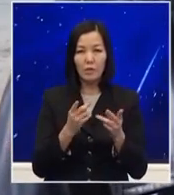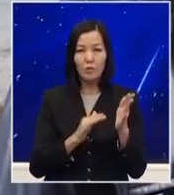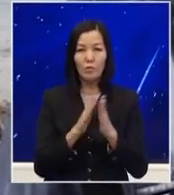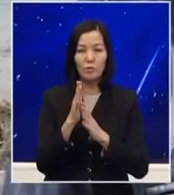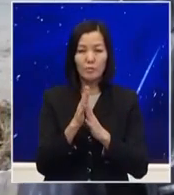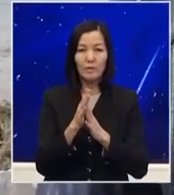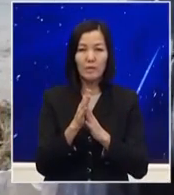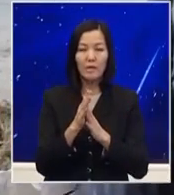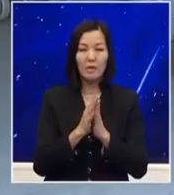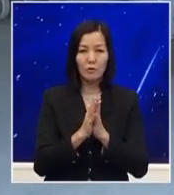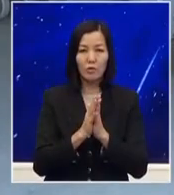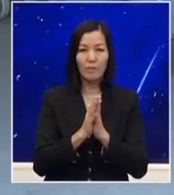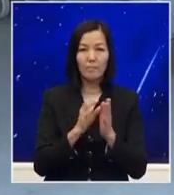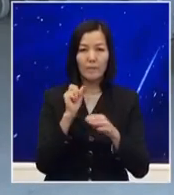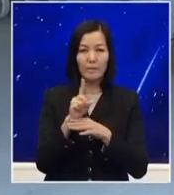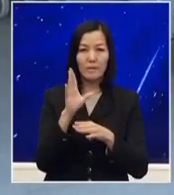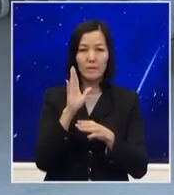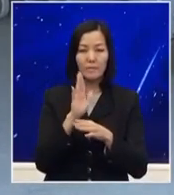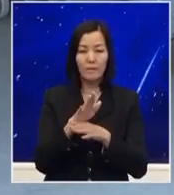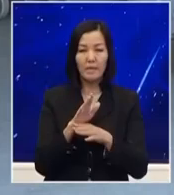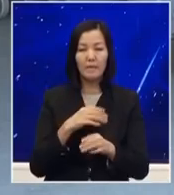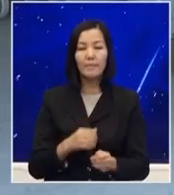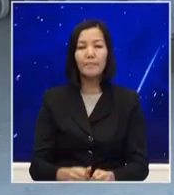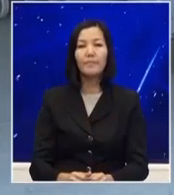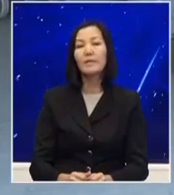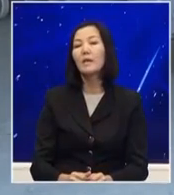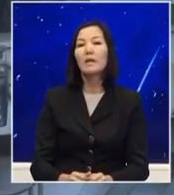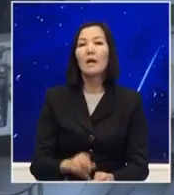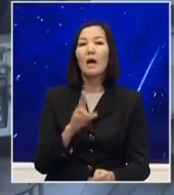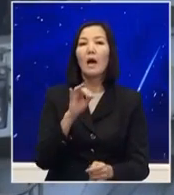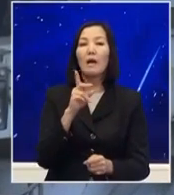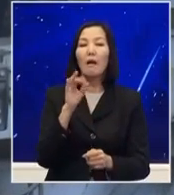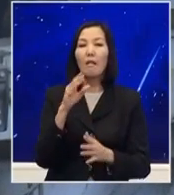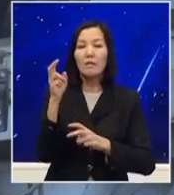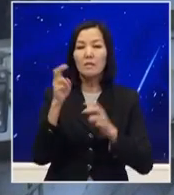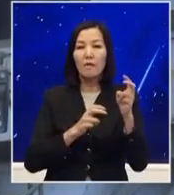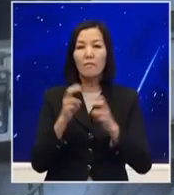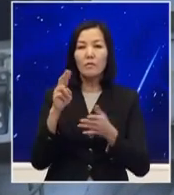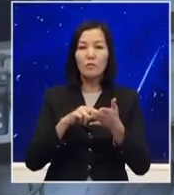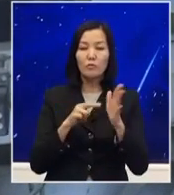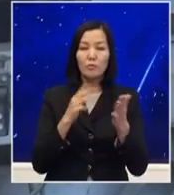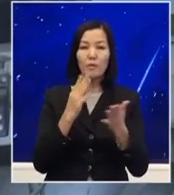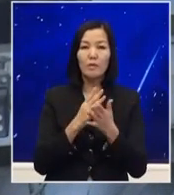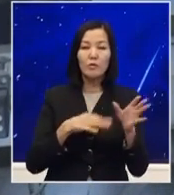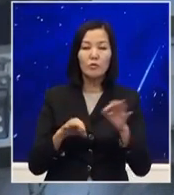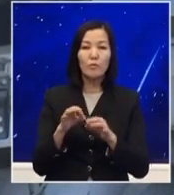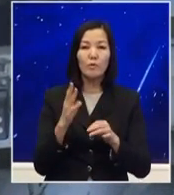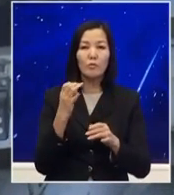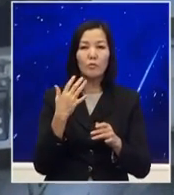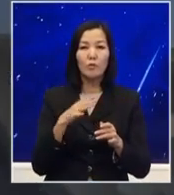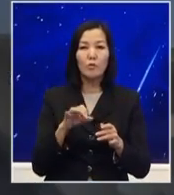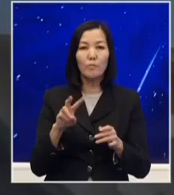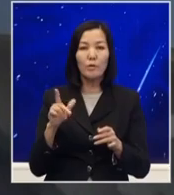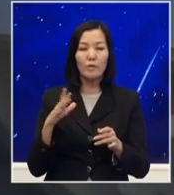бізден табалады. Серіктестік болашақта Сарқан ауданындағы Қарғалы ауылында зауыт салуды жоспарлап отыр. Жоба құны 450 миллион